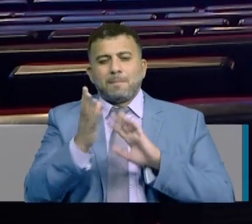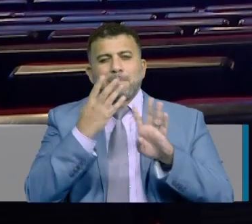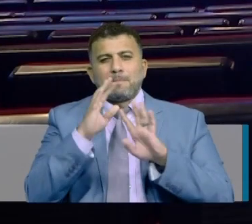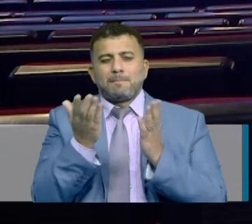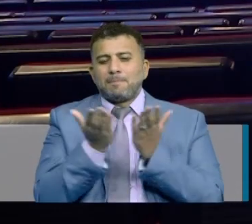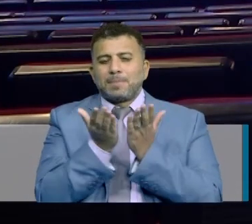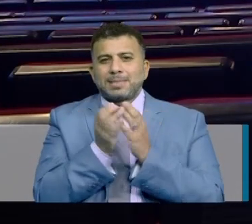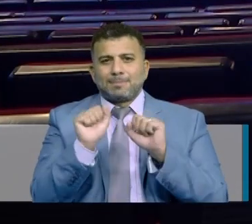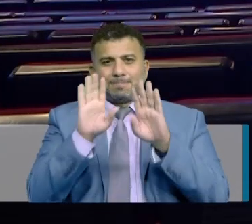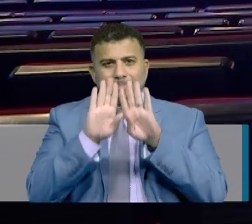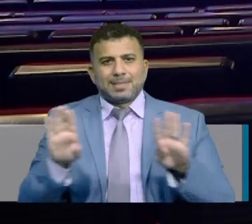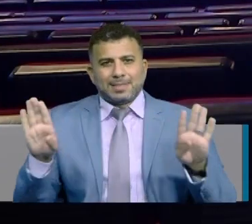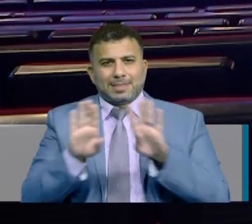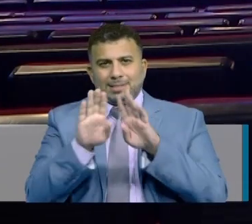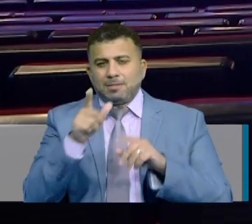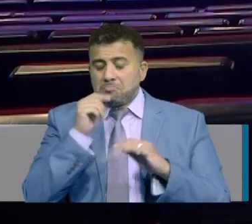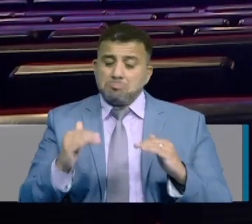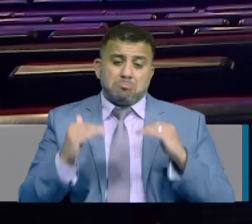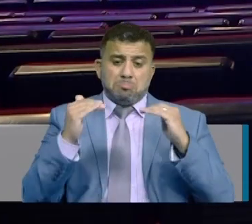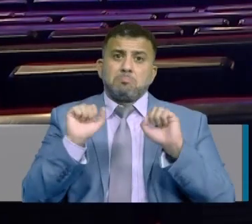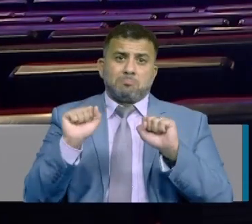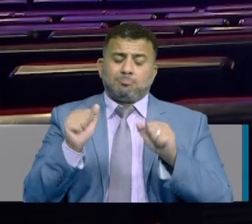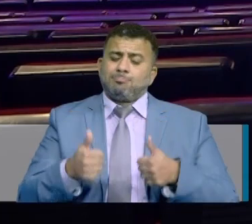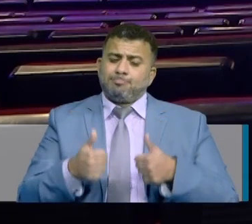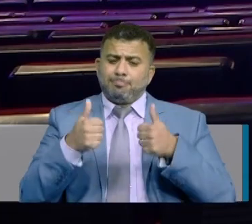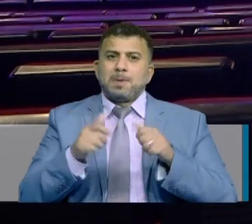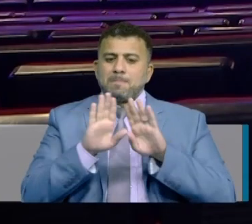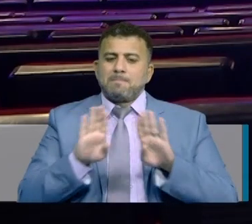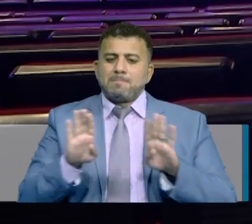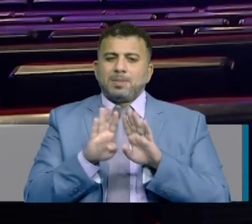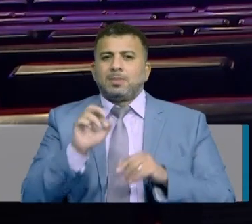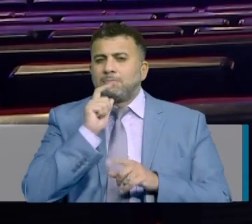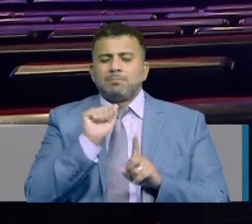المدرسي تقدم أعمال ومواهب ترتقي بالمسرح وتثري الذائقة